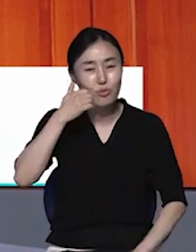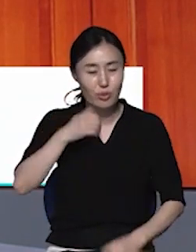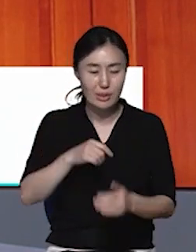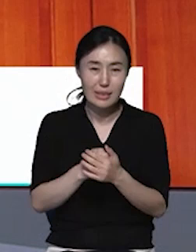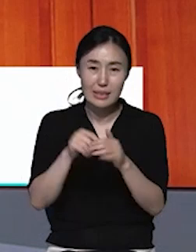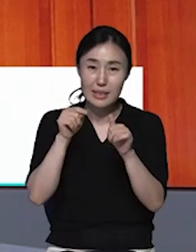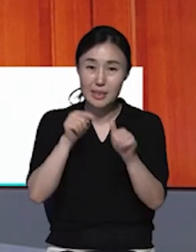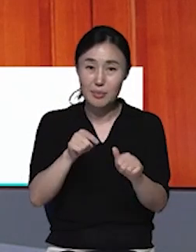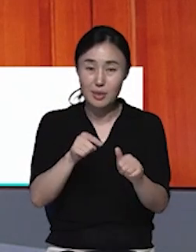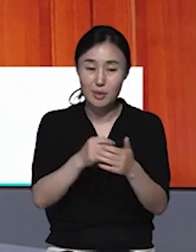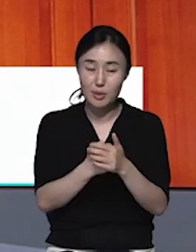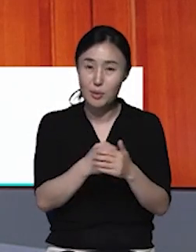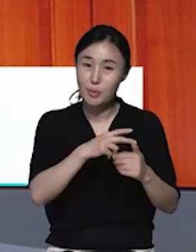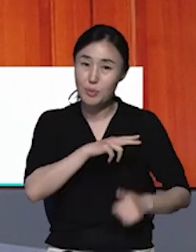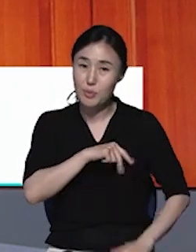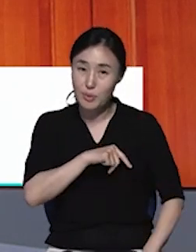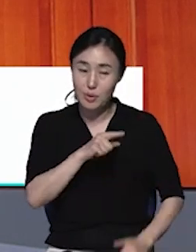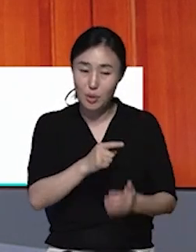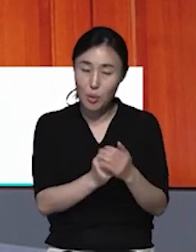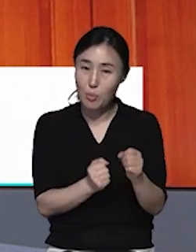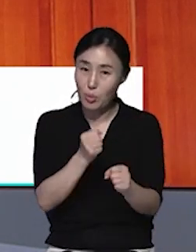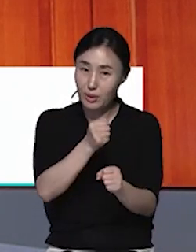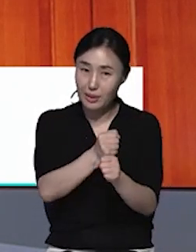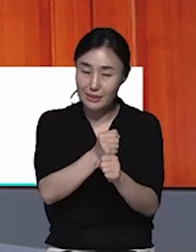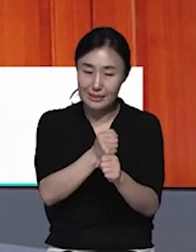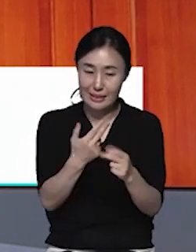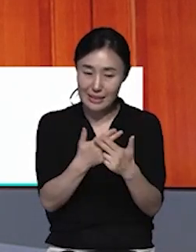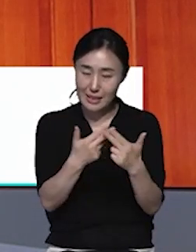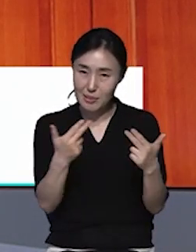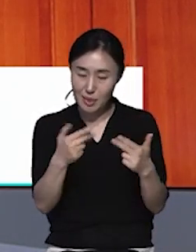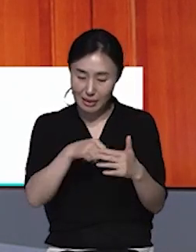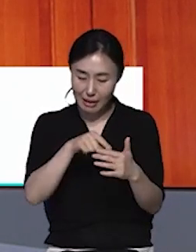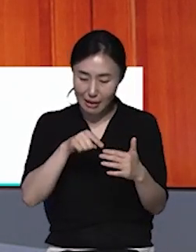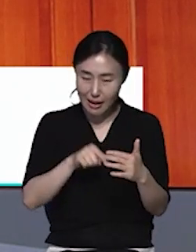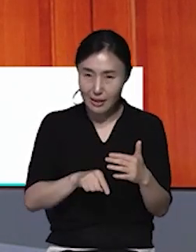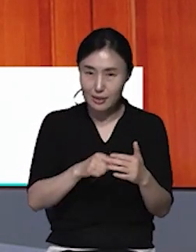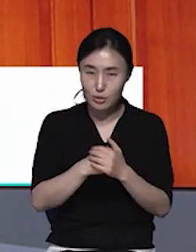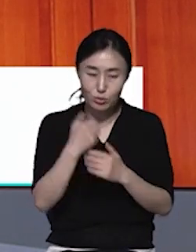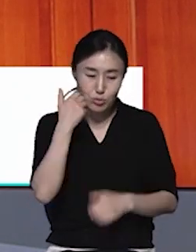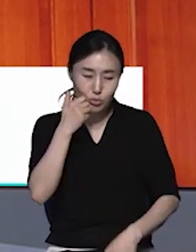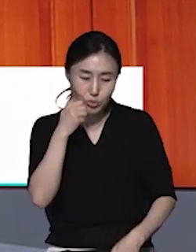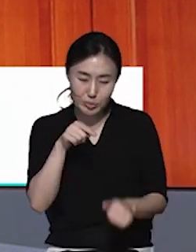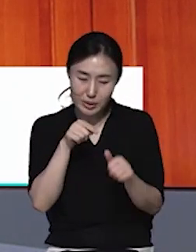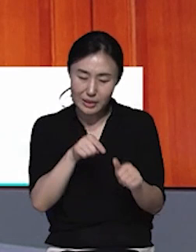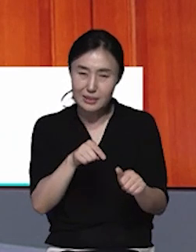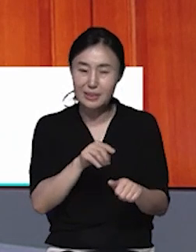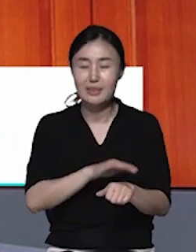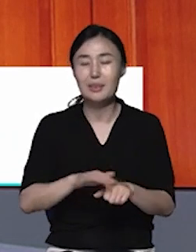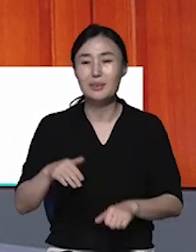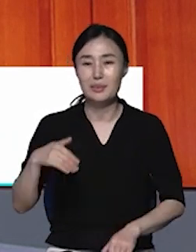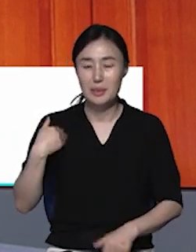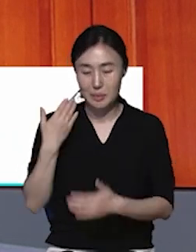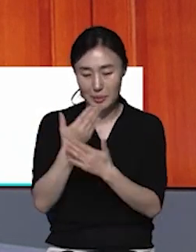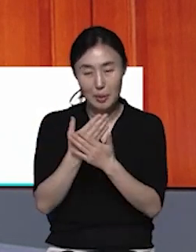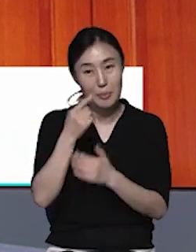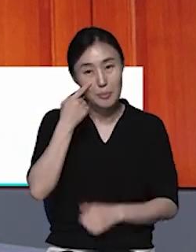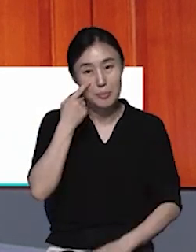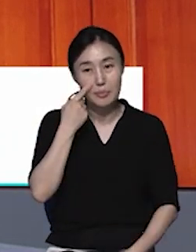인사는 최고위원 인선에 복귀하는 이재명 대표가 당내에 내놓은 메시지가 될 것으로 보입니다. 이상환